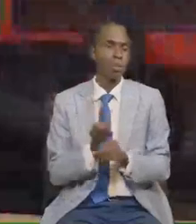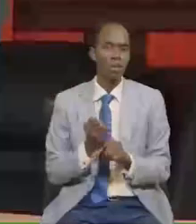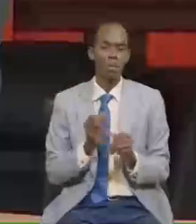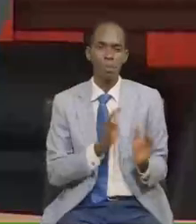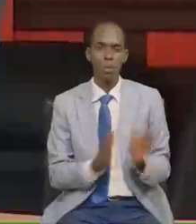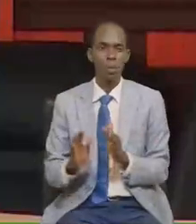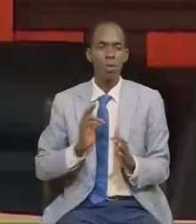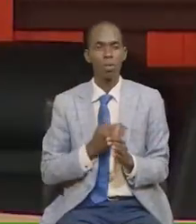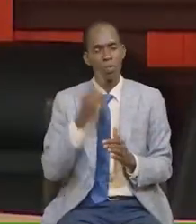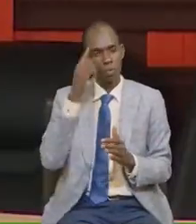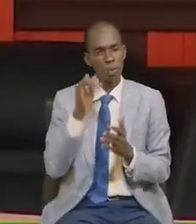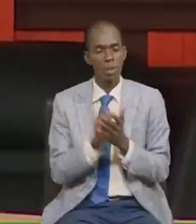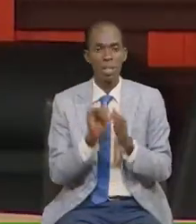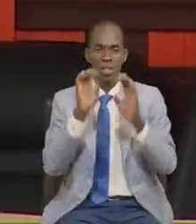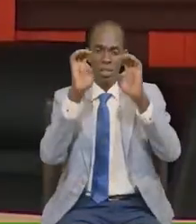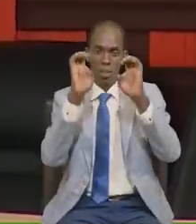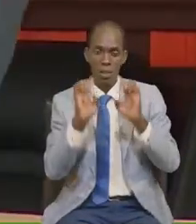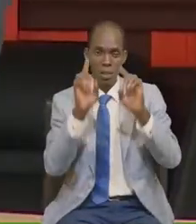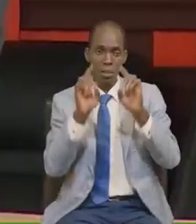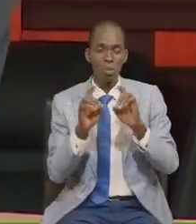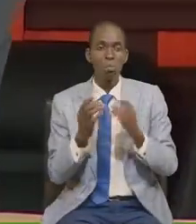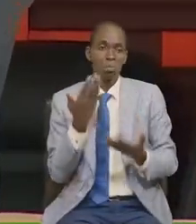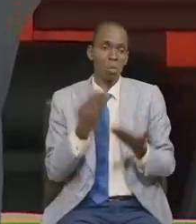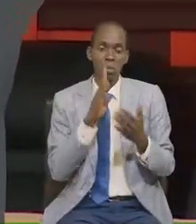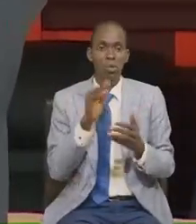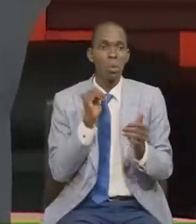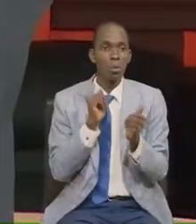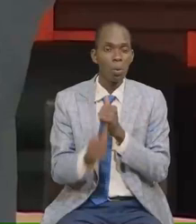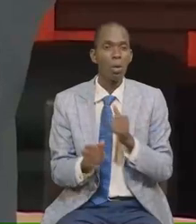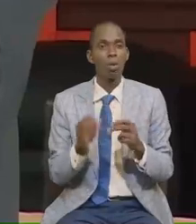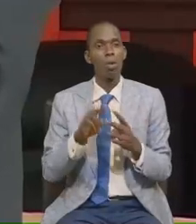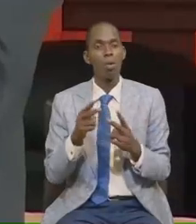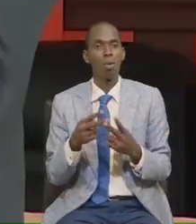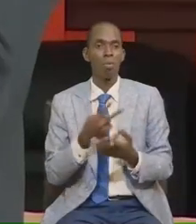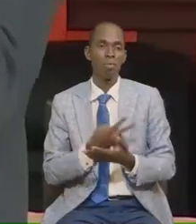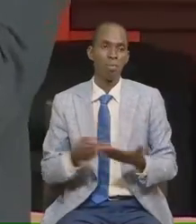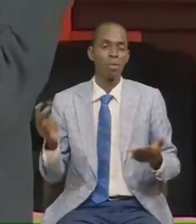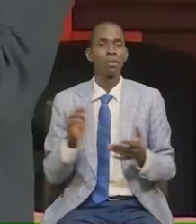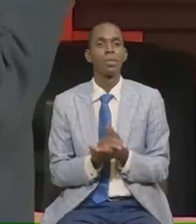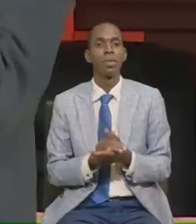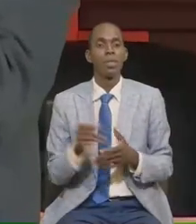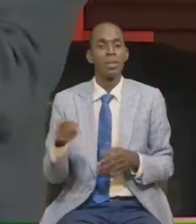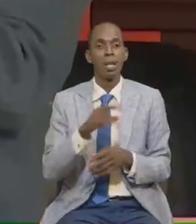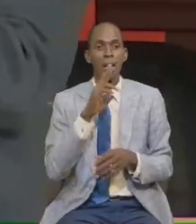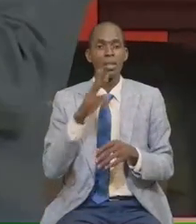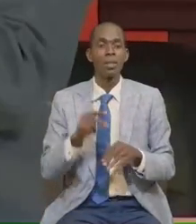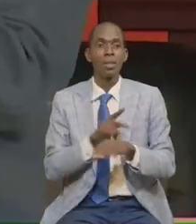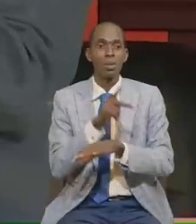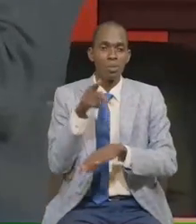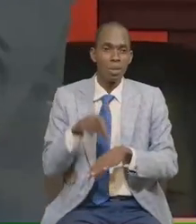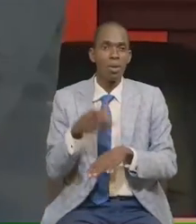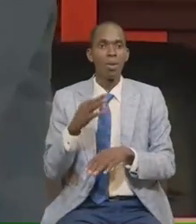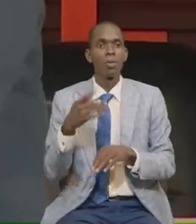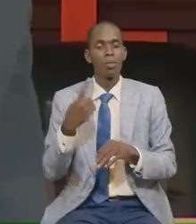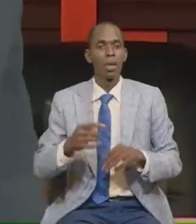déclarer sinon réussissons ou échouant ce sont les directeurs ce sont c'est eux qui ont le pouvoir que